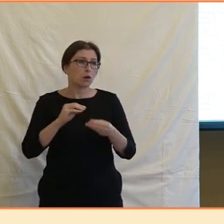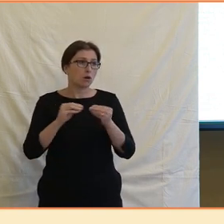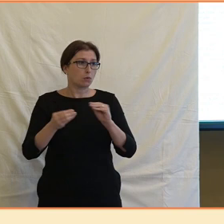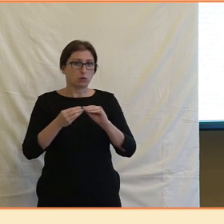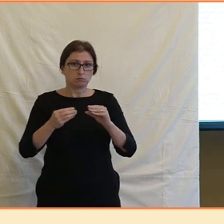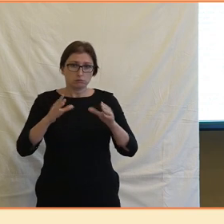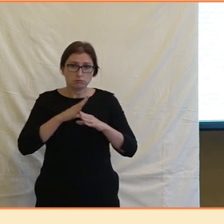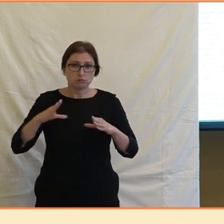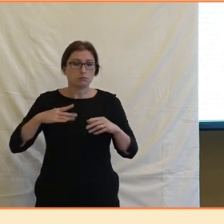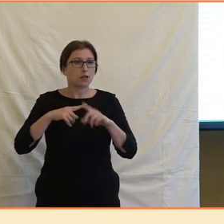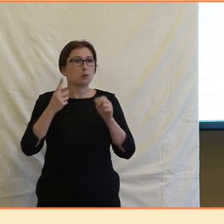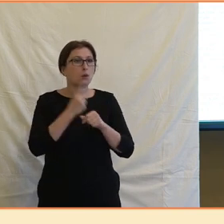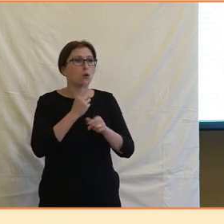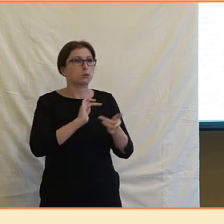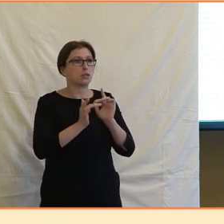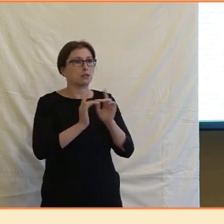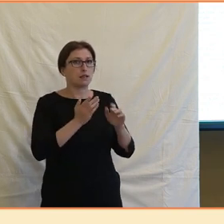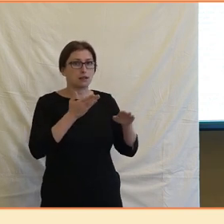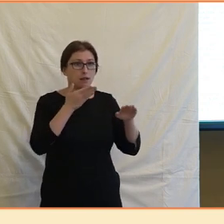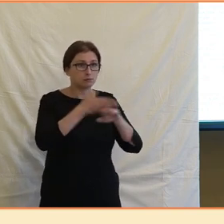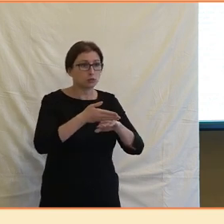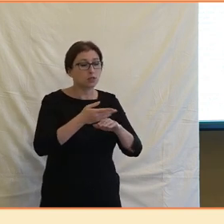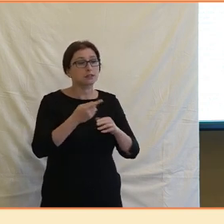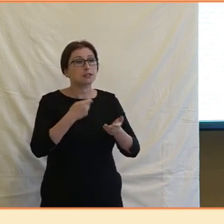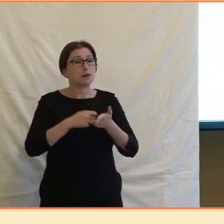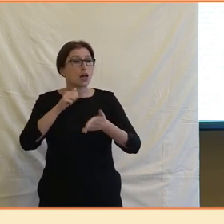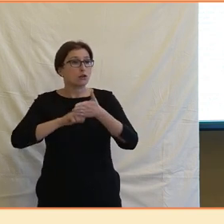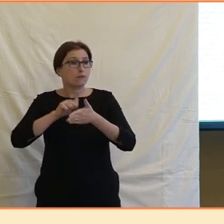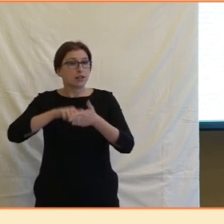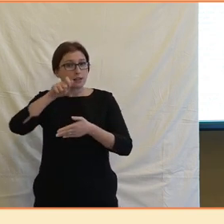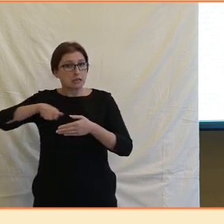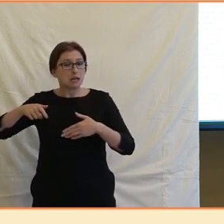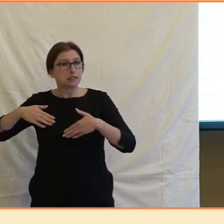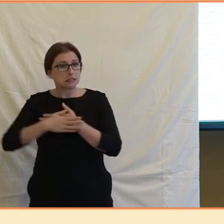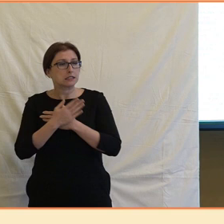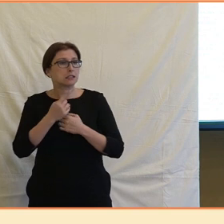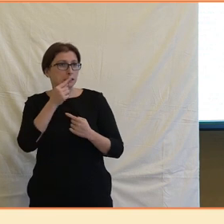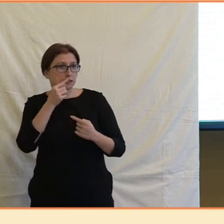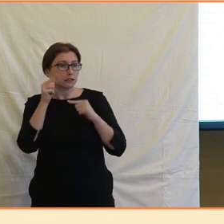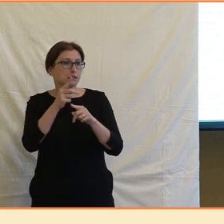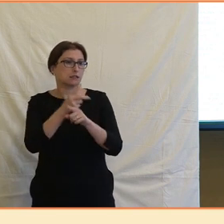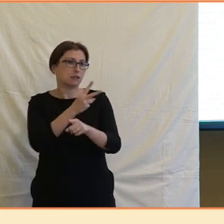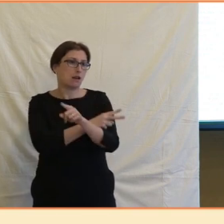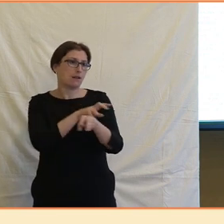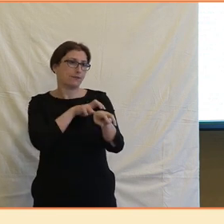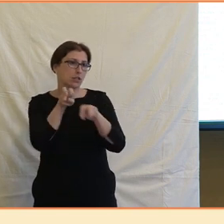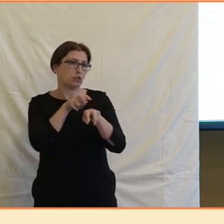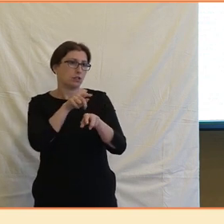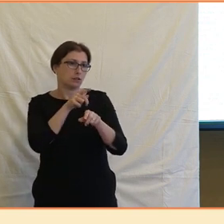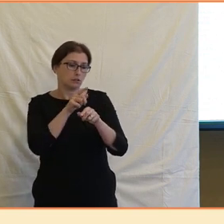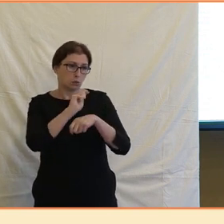té problematiky. Takže zjevně novináři očekávají ta řešení především od státu, nikoli od soukromého sektoru.